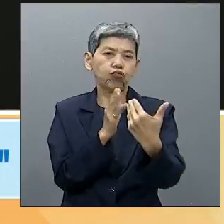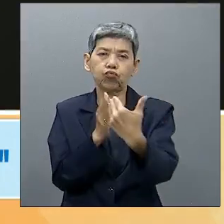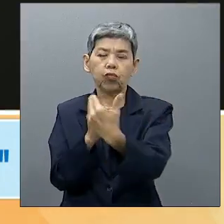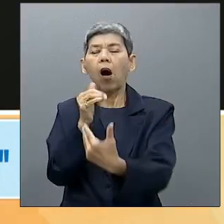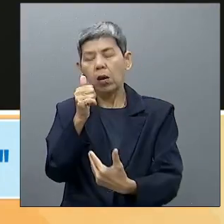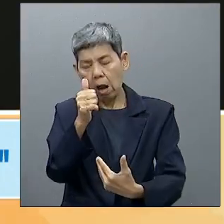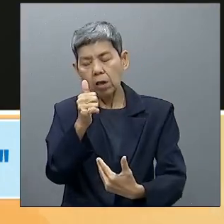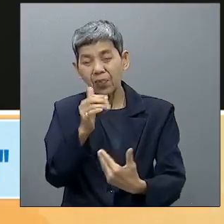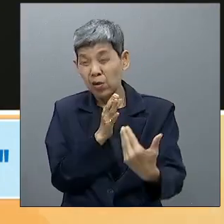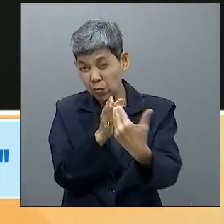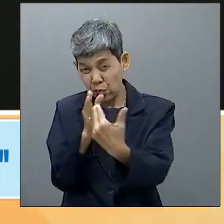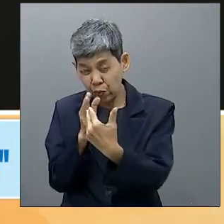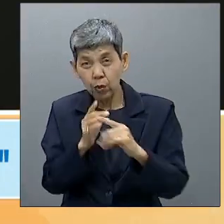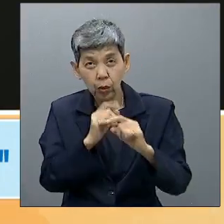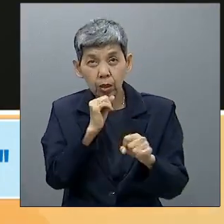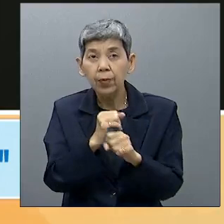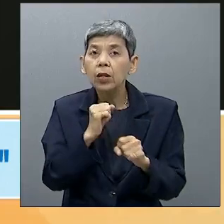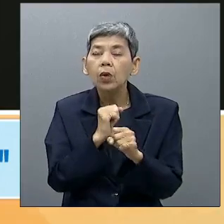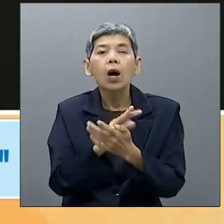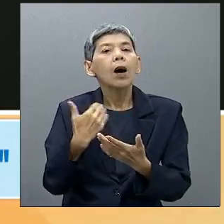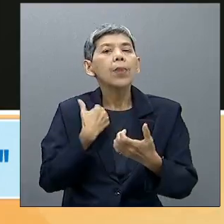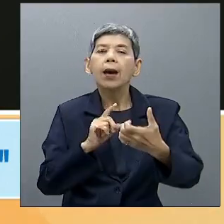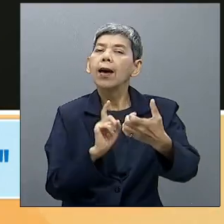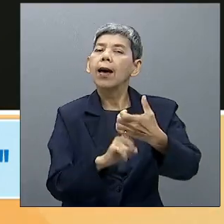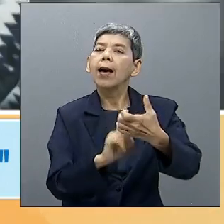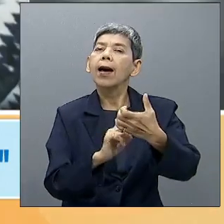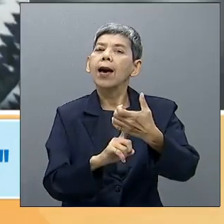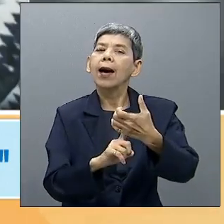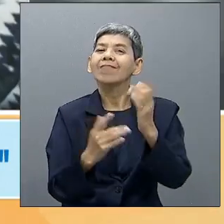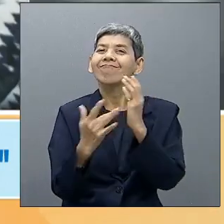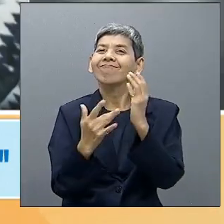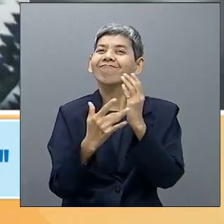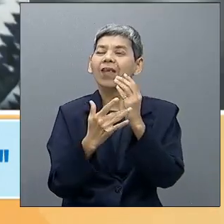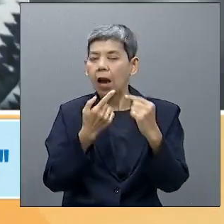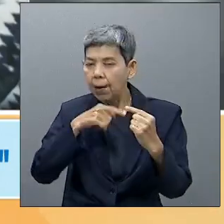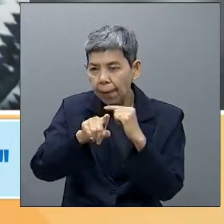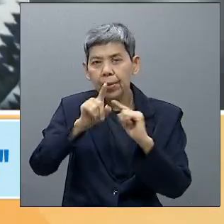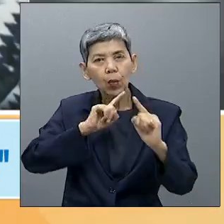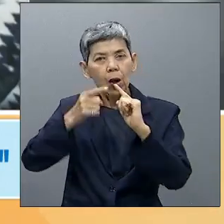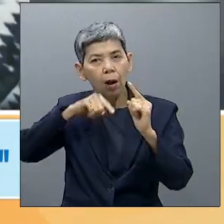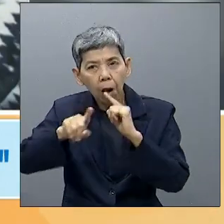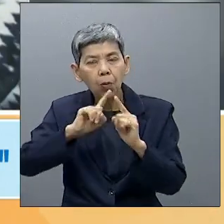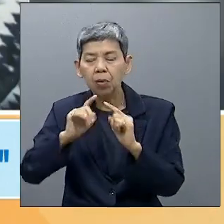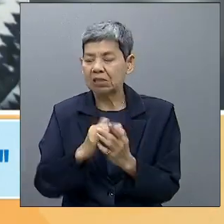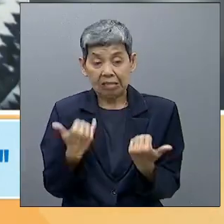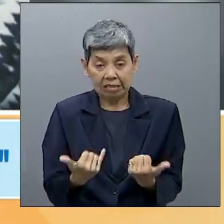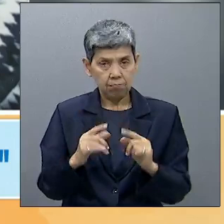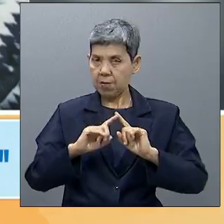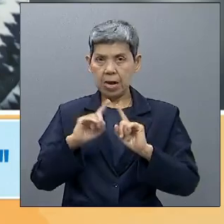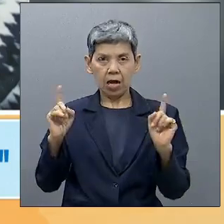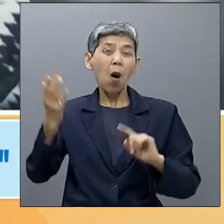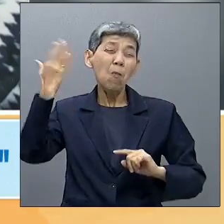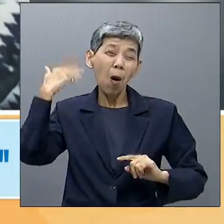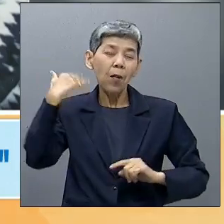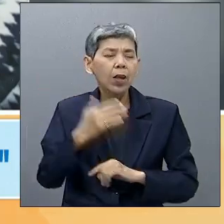เลยไหมคำว่าถึงตัวหมายว่าผ่านแพลตฟอร์มของโลกโซเชียลต่างๆแบบนี ้ ซึ่งเป็นความต่างกันโดยสิ้นเชิงสมัยก่อนเ